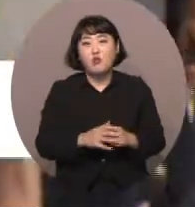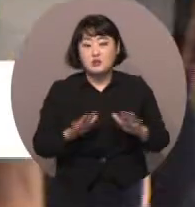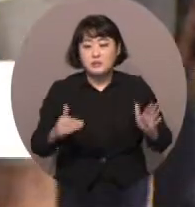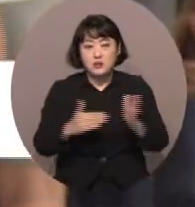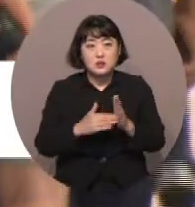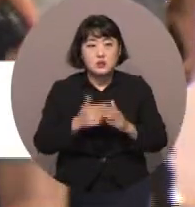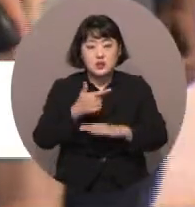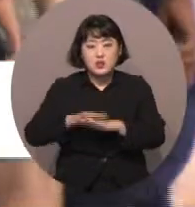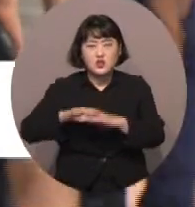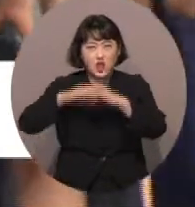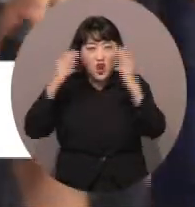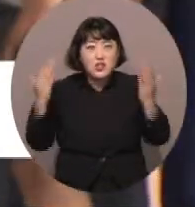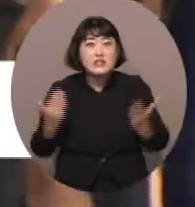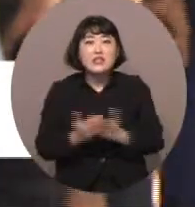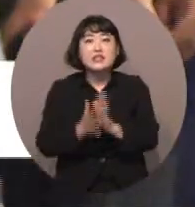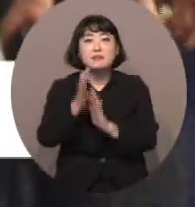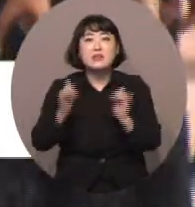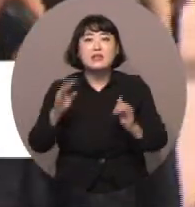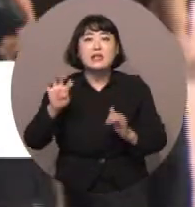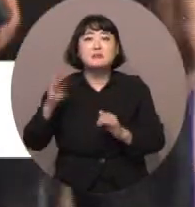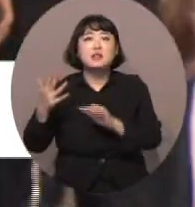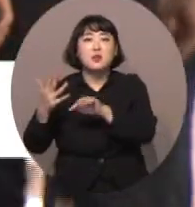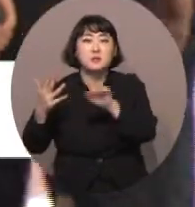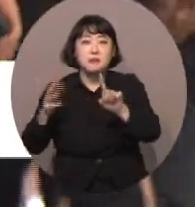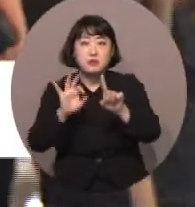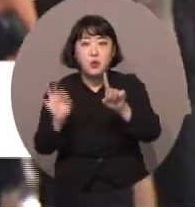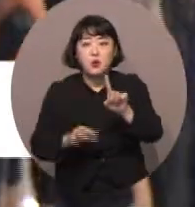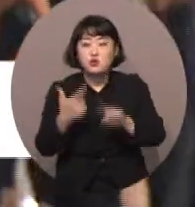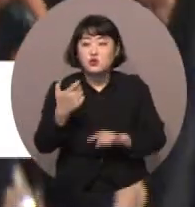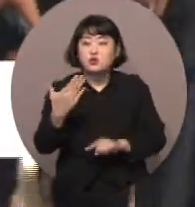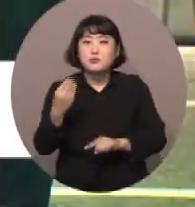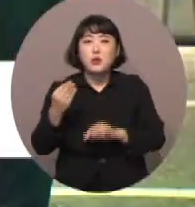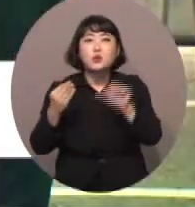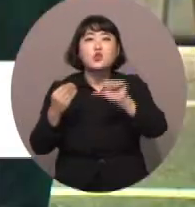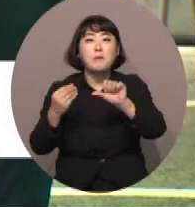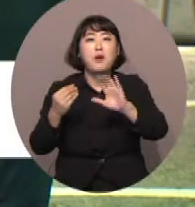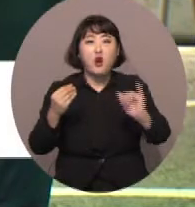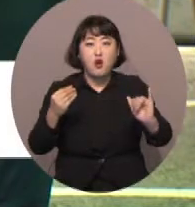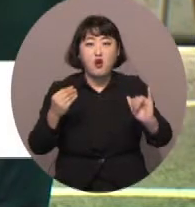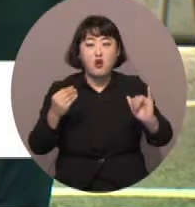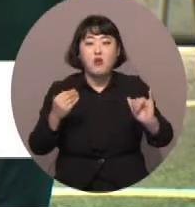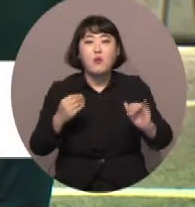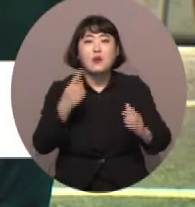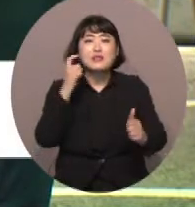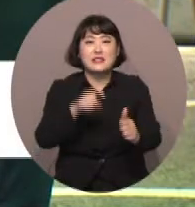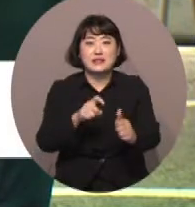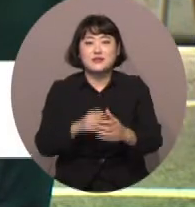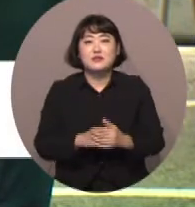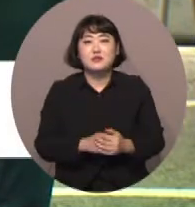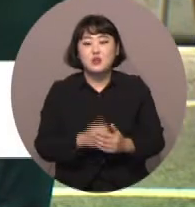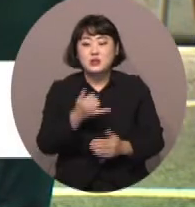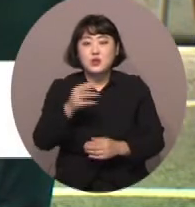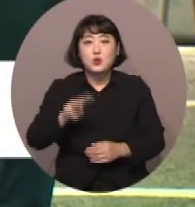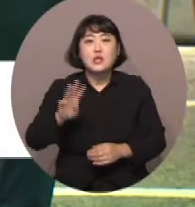전체 대전시민의 48.1%인 695,000여 명이 확진됐습니다 세종은